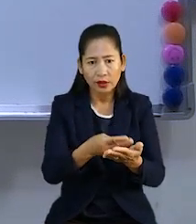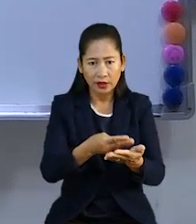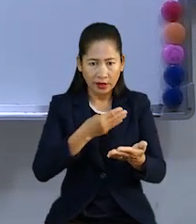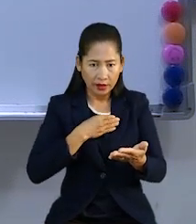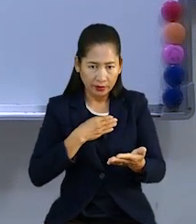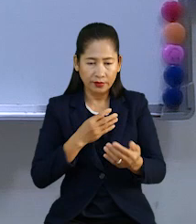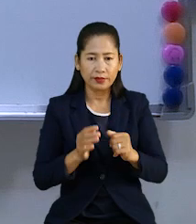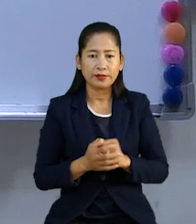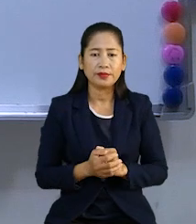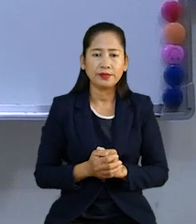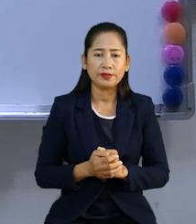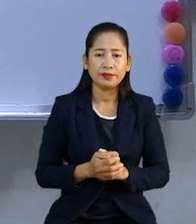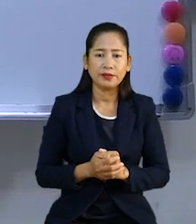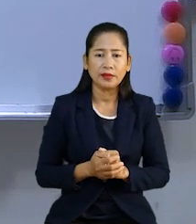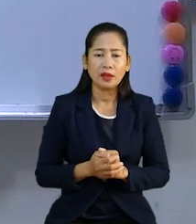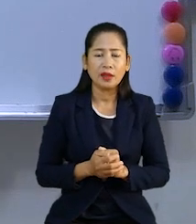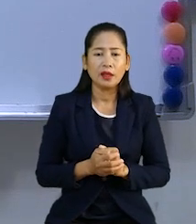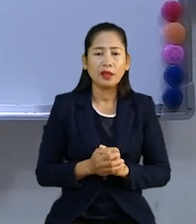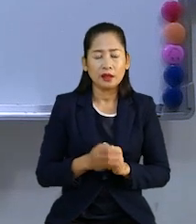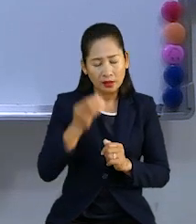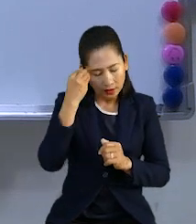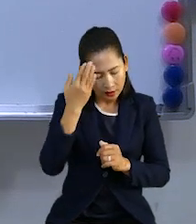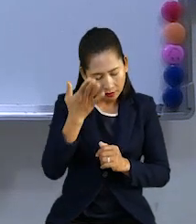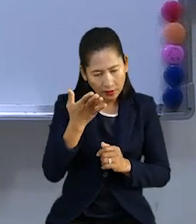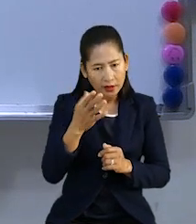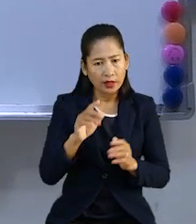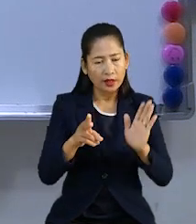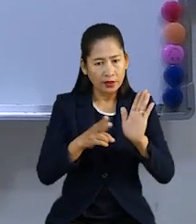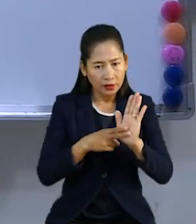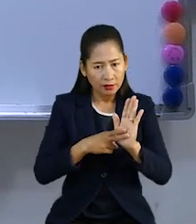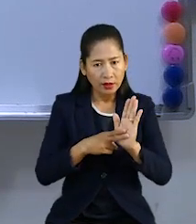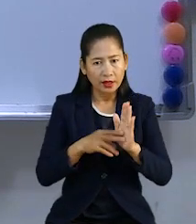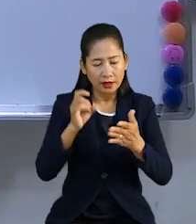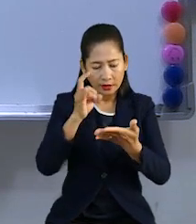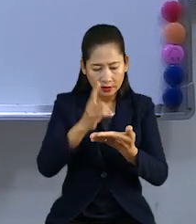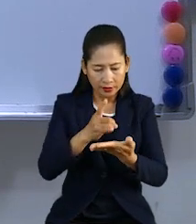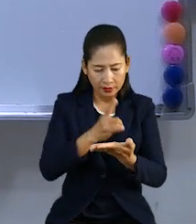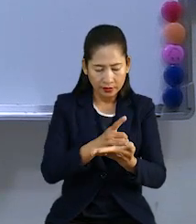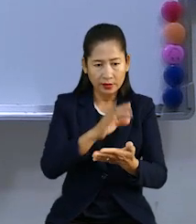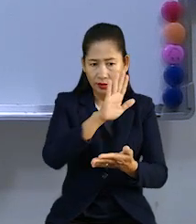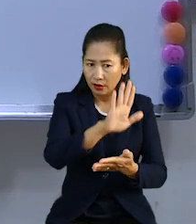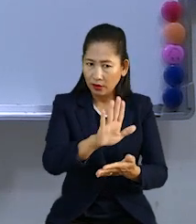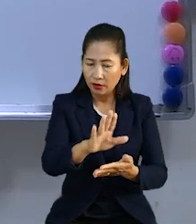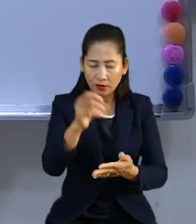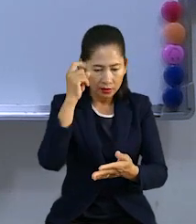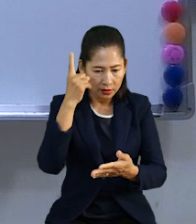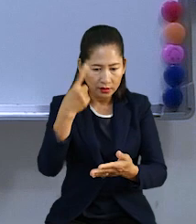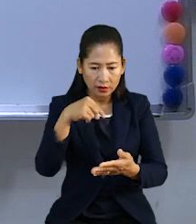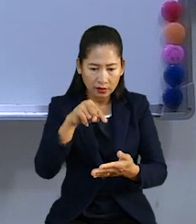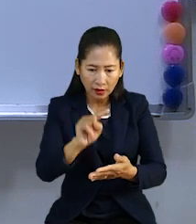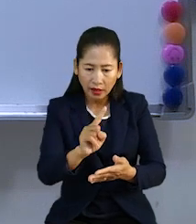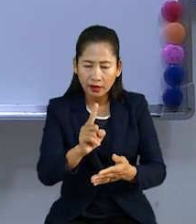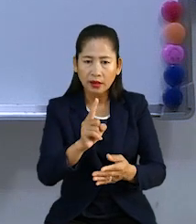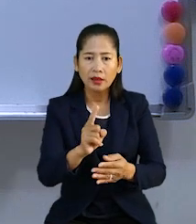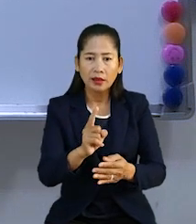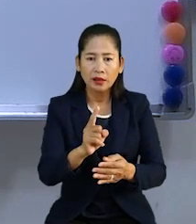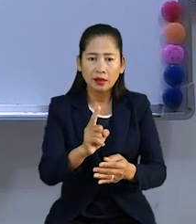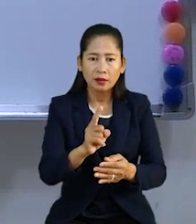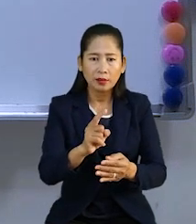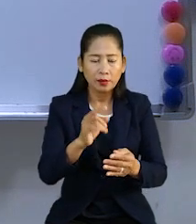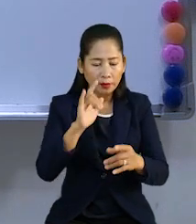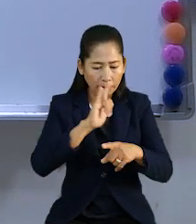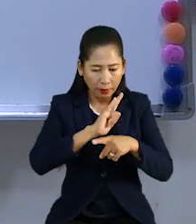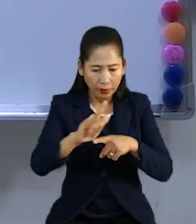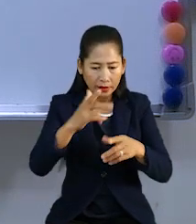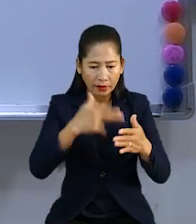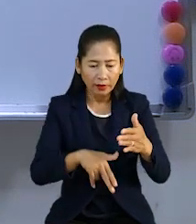nụ chà chẳng đầm bầy ở cạnh tại chỗ bạn này mì đến đấy hai cô nâng đằng thà tá dương nâng trái dục proman